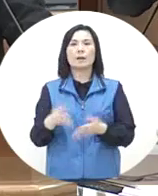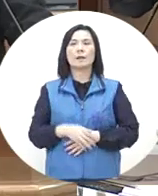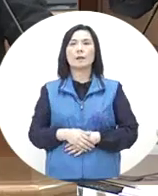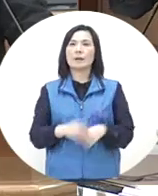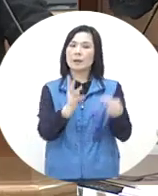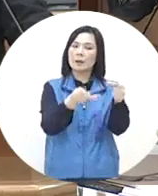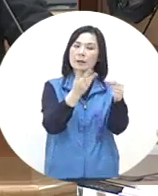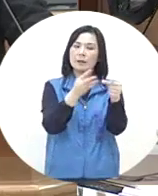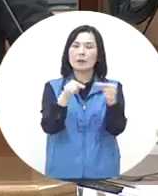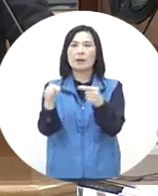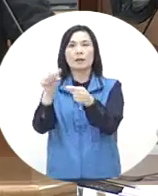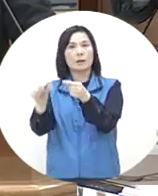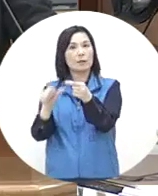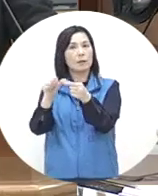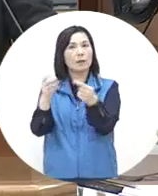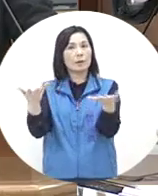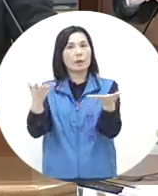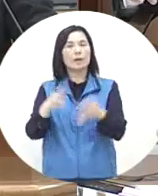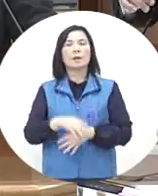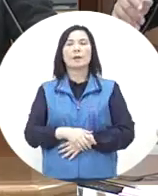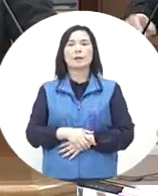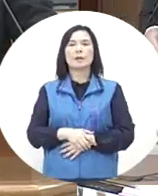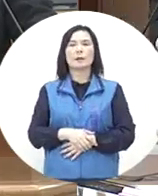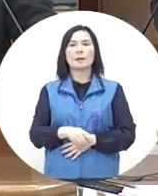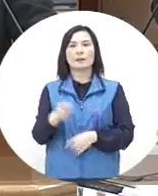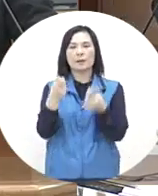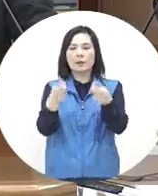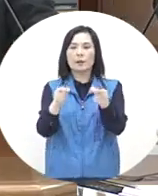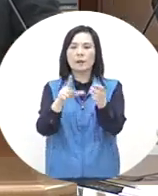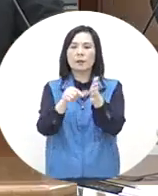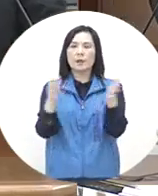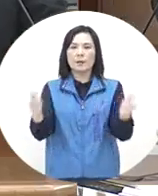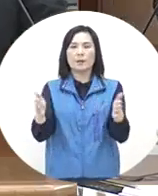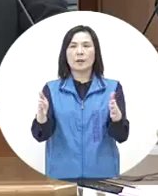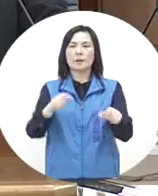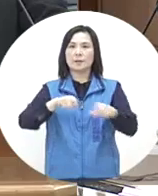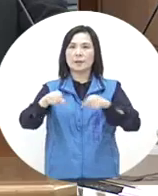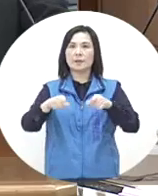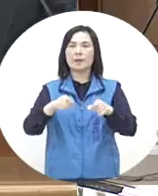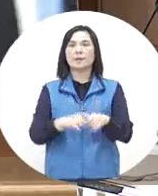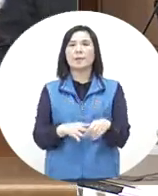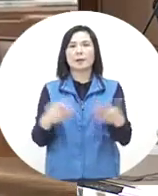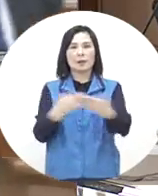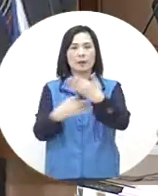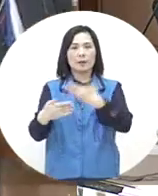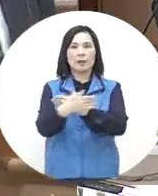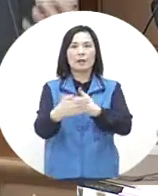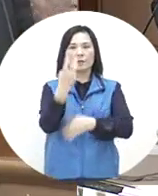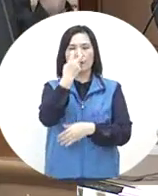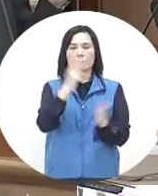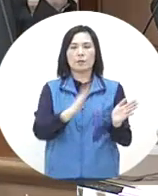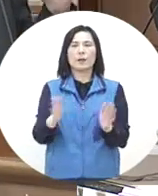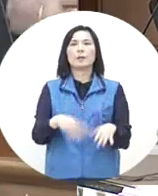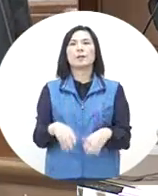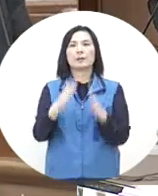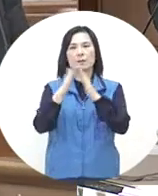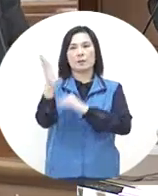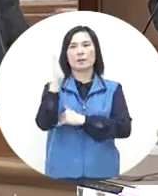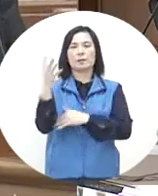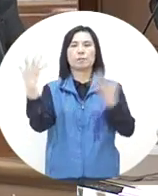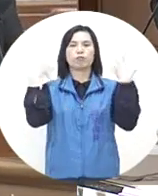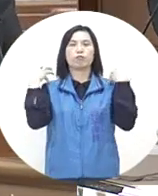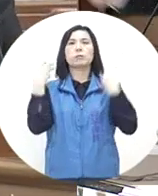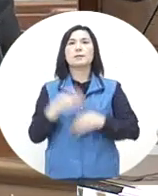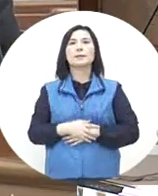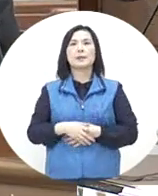3到5年， 有点久了。已经有向跟议员报告，这个短期方案哦，因为它是属于交通管理，都是市府应该要做的。那我们也争取这个明